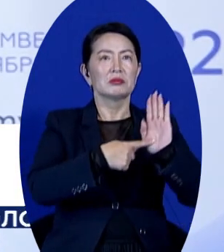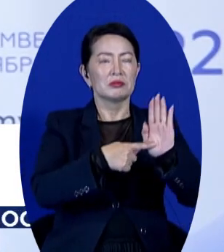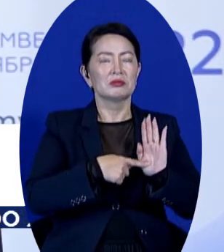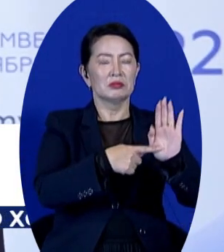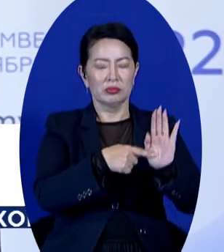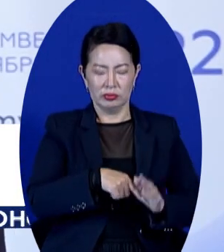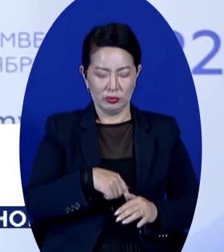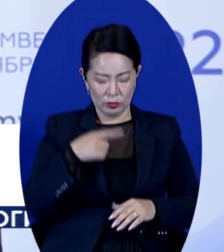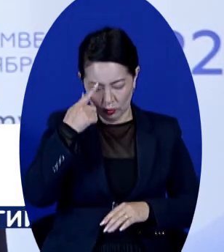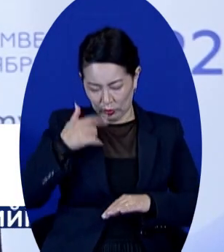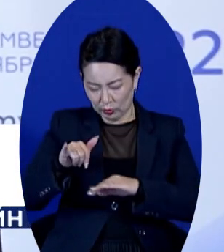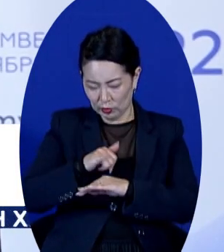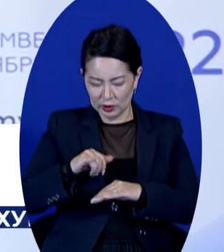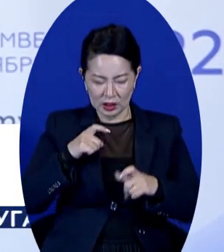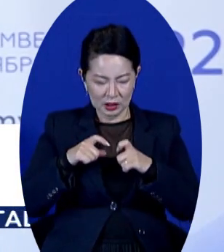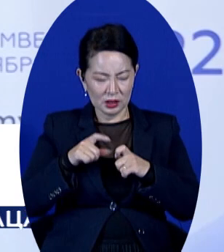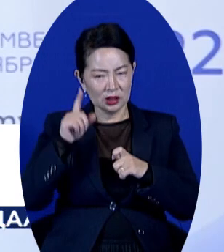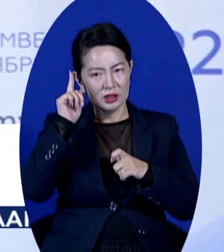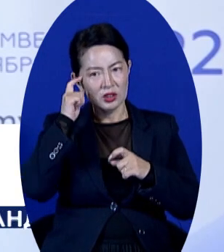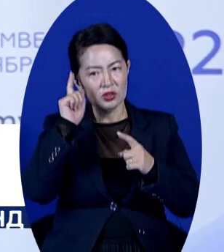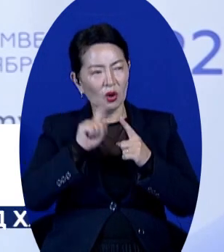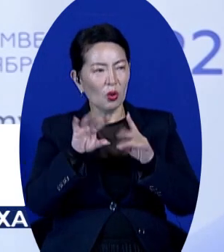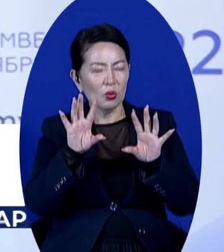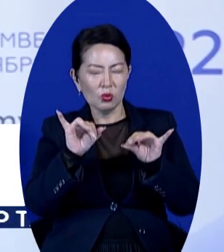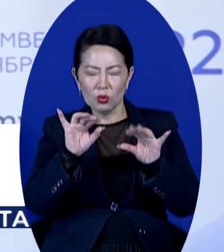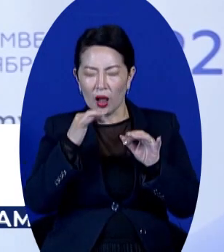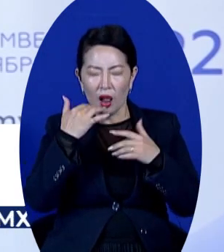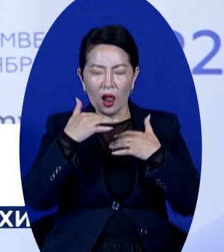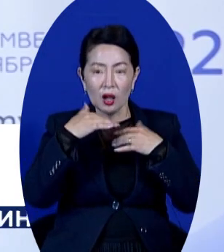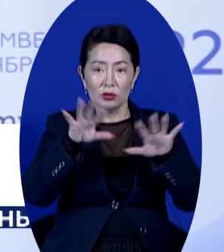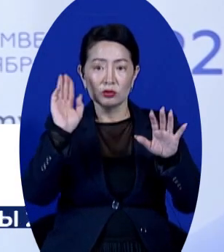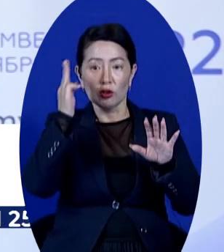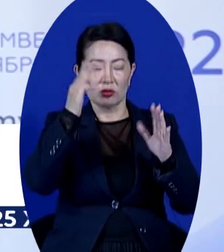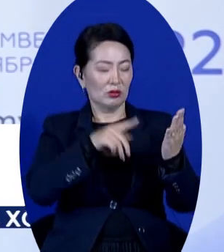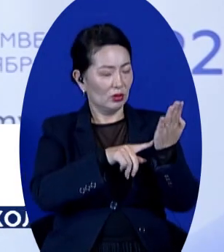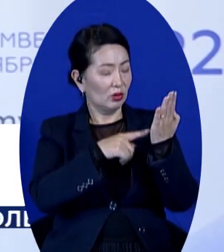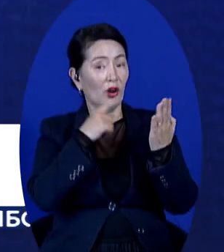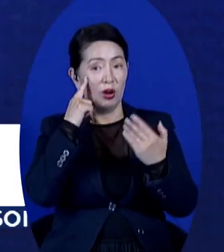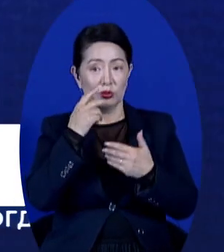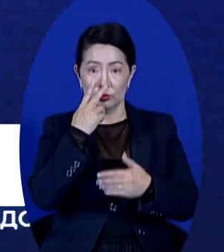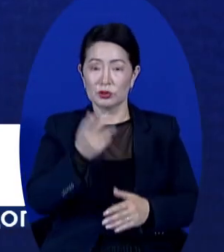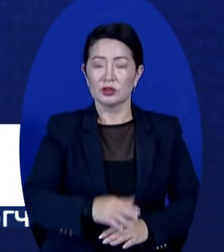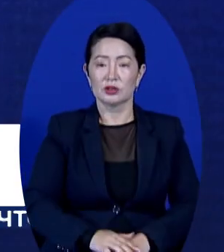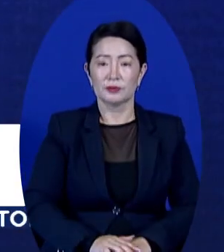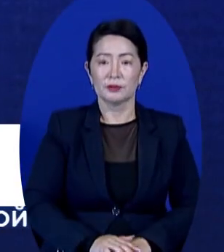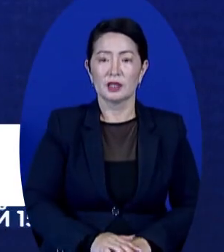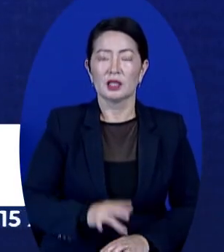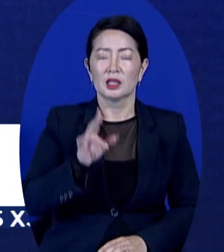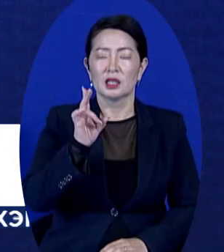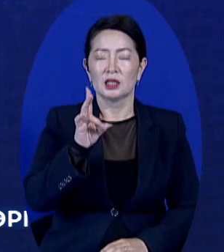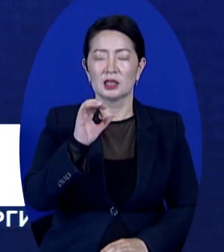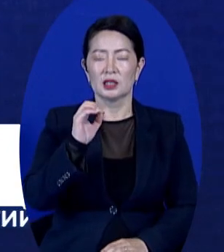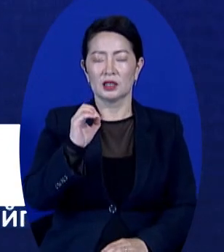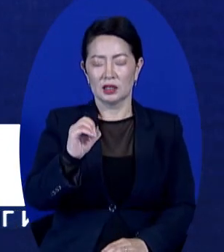өнөөгийн байдал болоод цаашдын хэрэгцээ зорилго гэдгээ бүгдийг маш сайн ойлгуулсан, харуулсан гэж үзэж байгаа юм. За нефть шатхууны